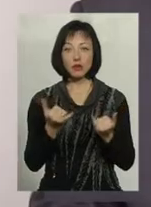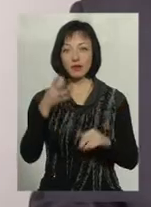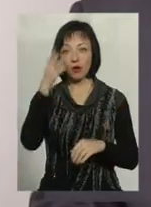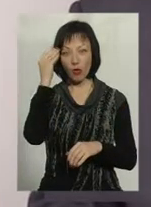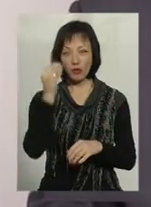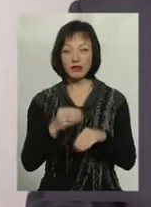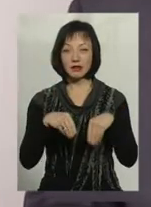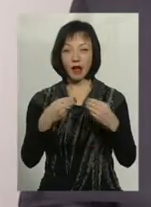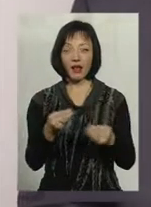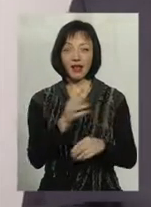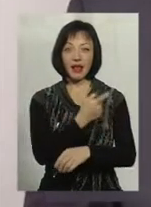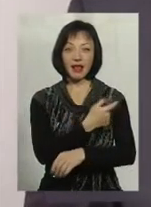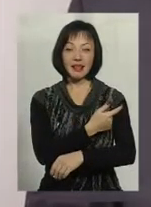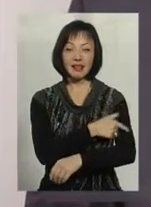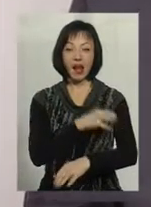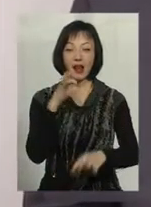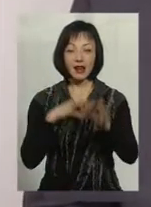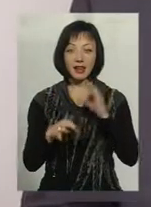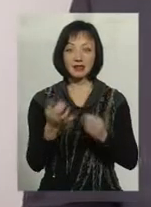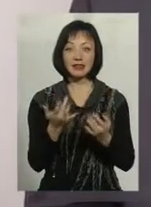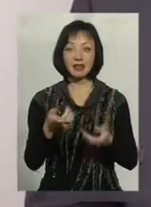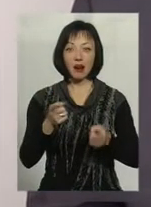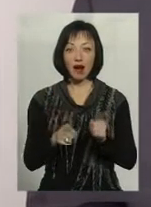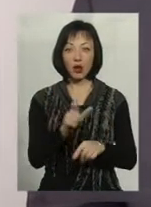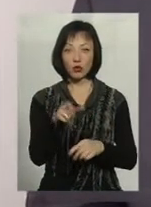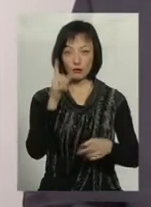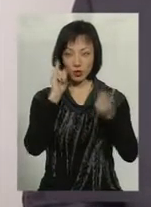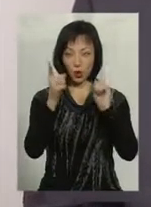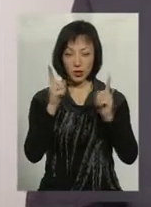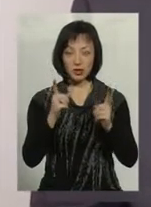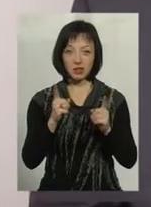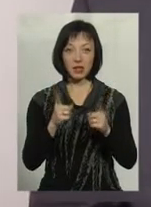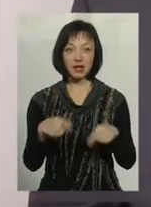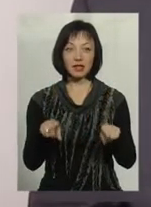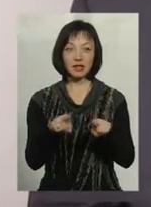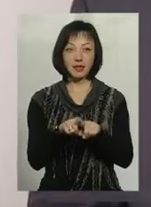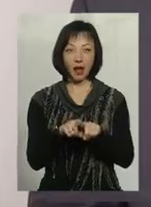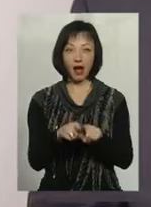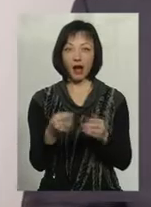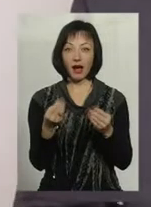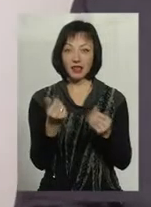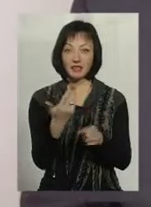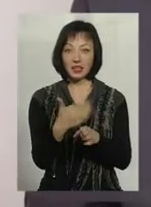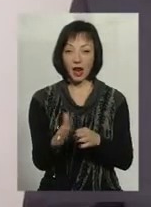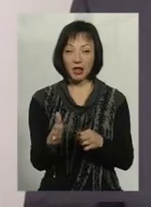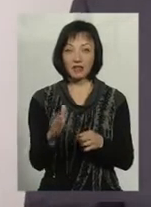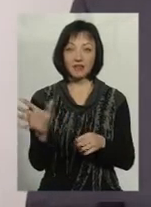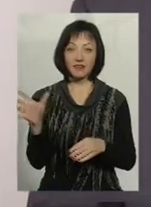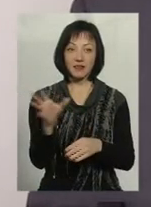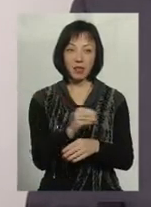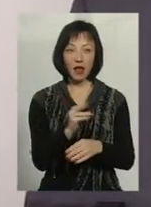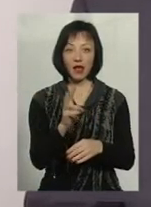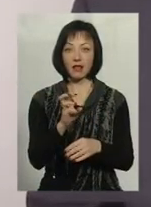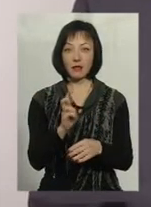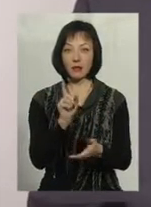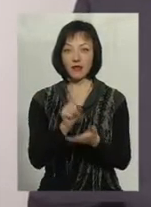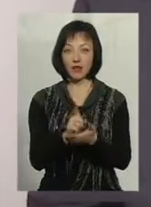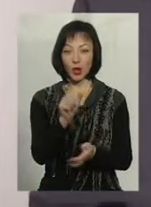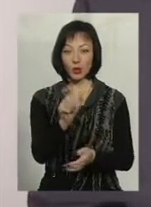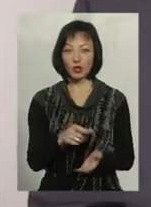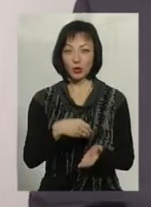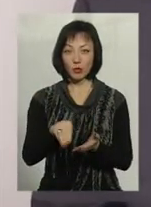суть, я так розумію, зводиться до того, що потрібно на місцях визначатись, які приміщення необхідні для надання допомоги. Тобто, в першу чергу, йде мова не